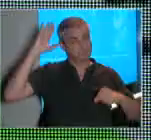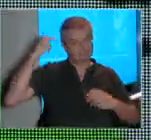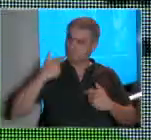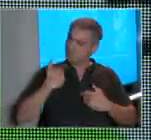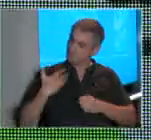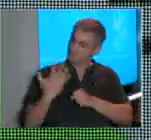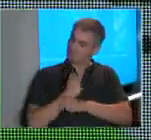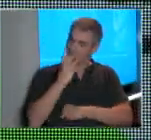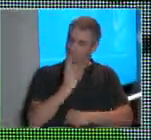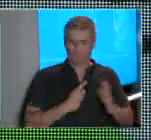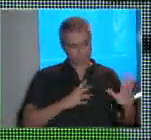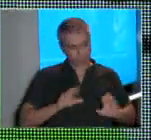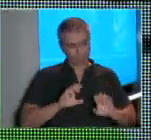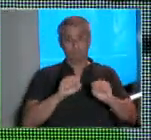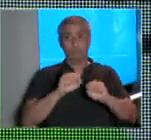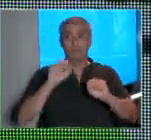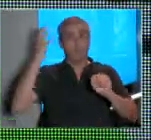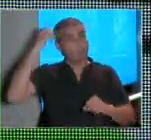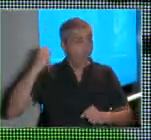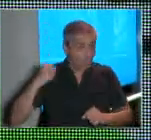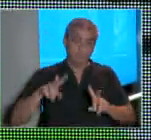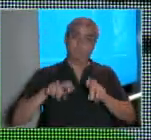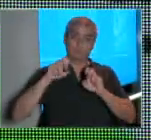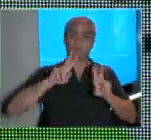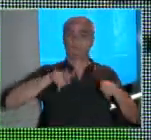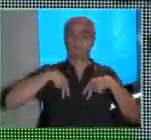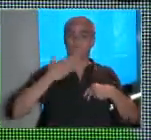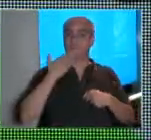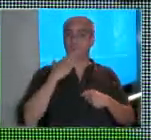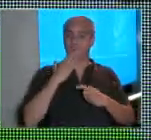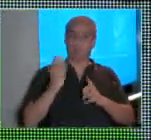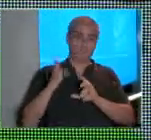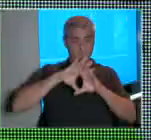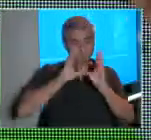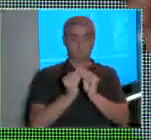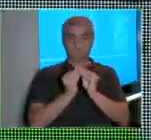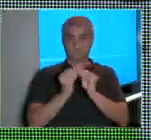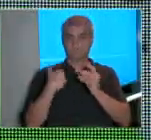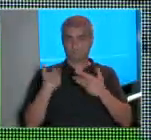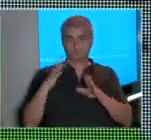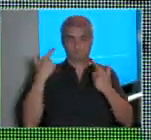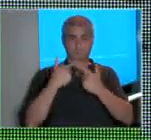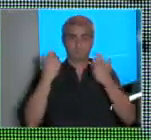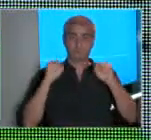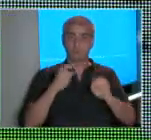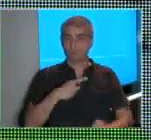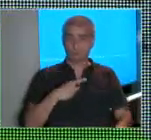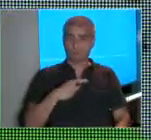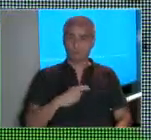אנחנו מנצחים בדרום. המלך הירדני אמר, הזדמנות לקחת בחזרה את ירושלים שאיבדתי במלחמת